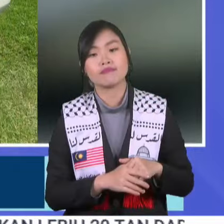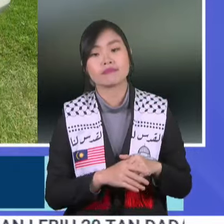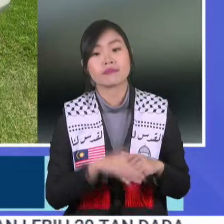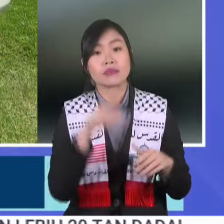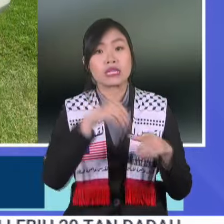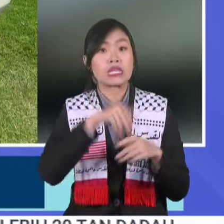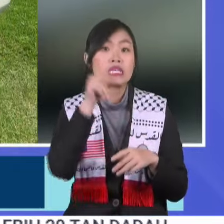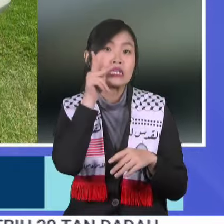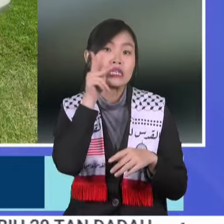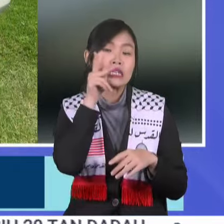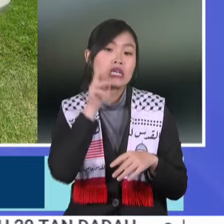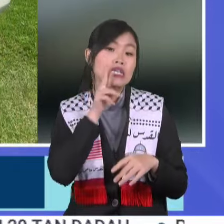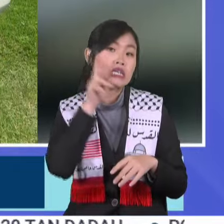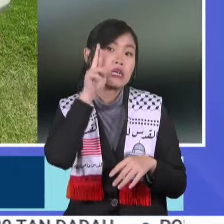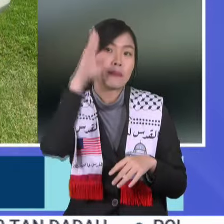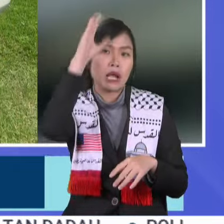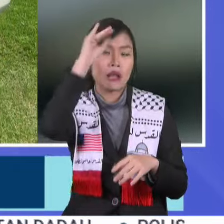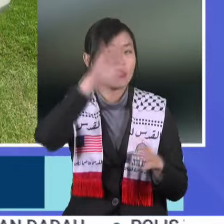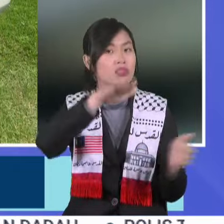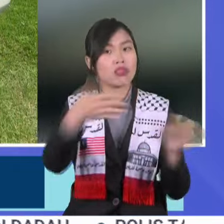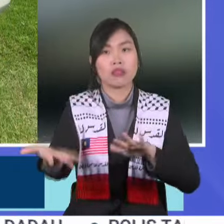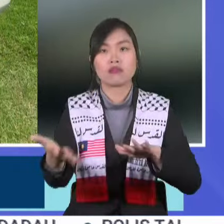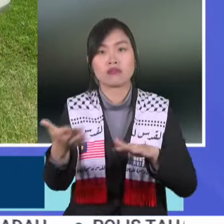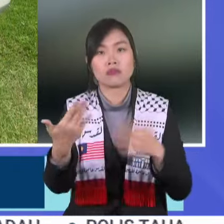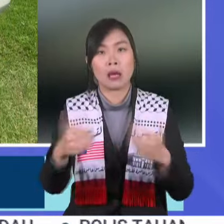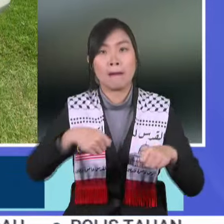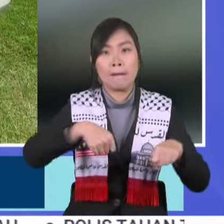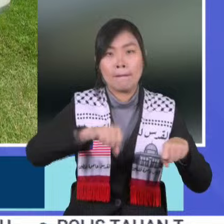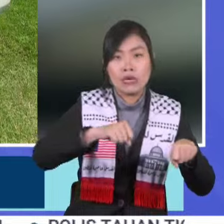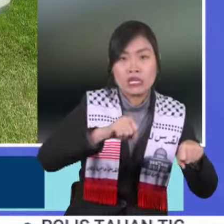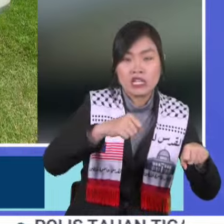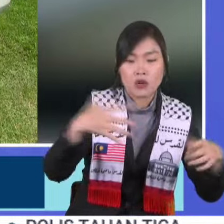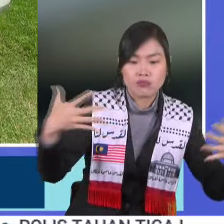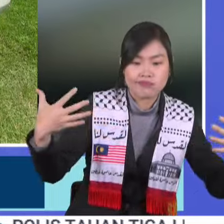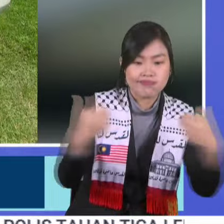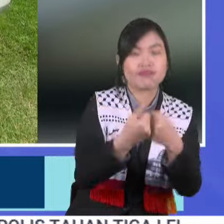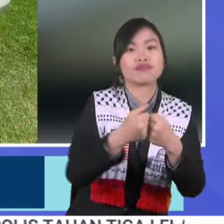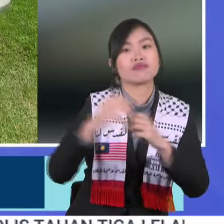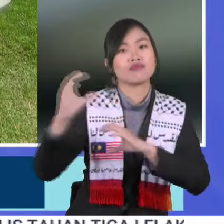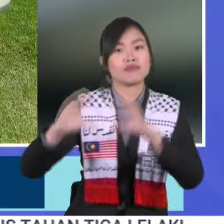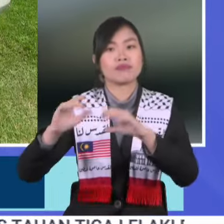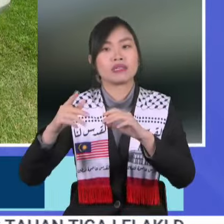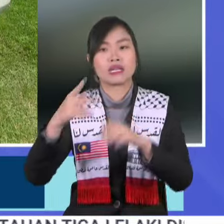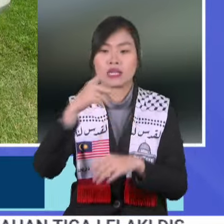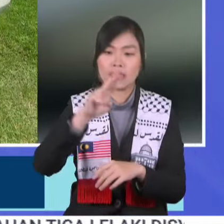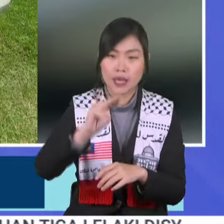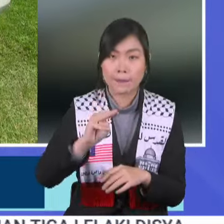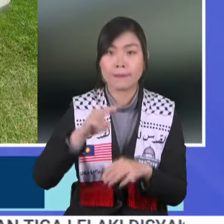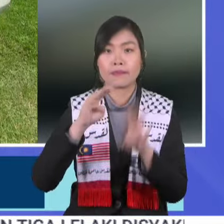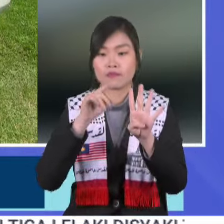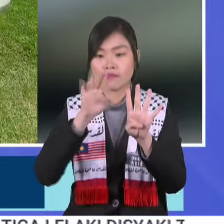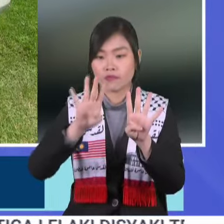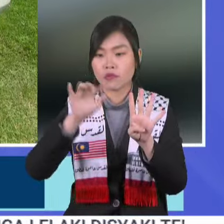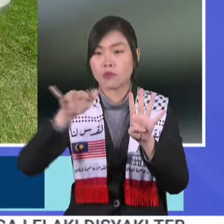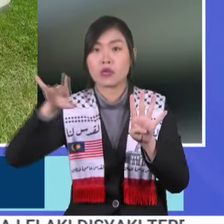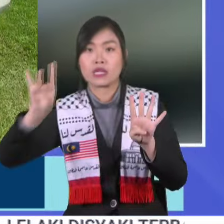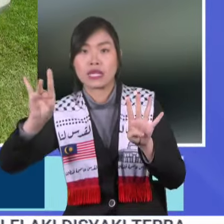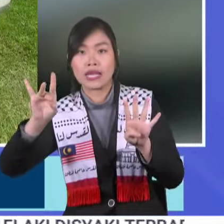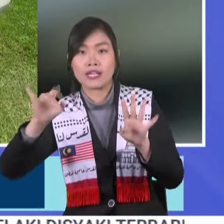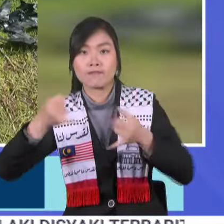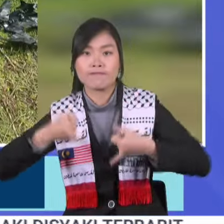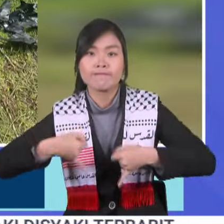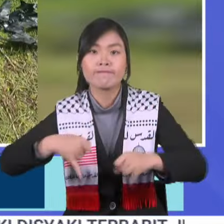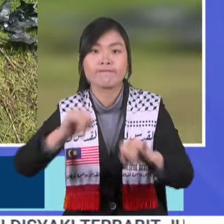Di Kedah pula, remaja lelaki maut selepas motosikal yang ditungganginya dirempuh kereta di kilometer 44.8